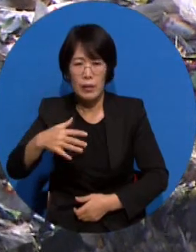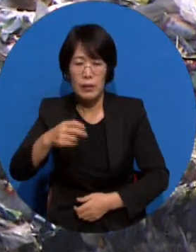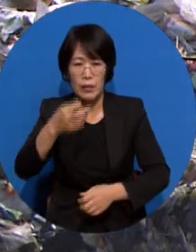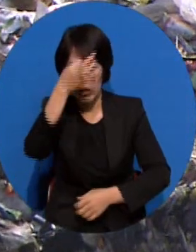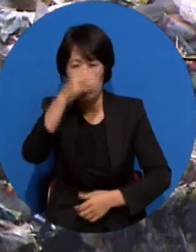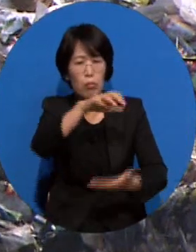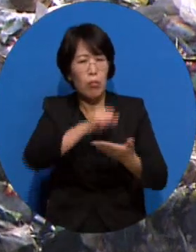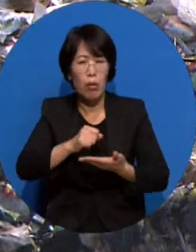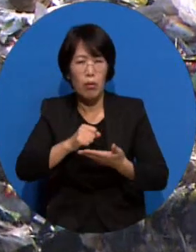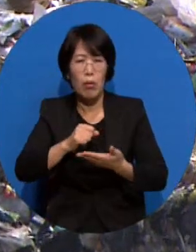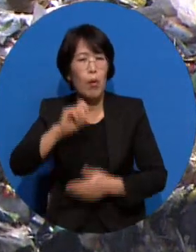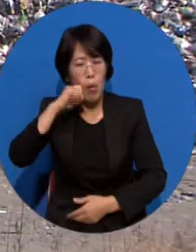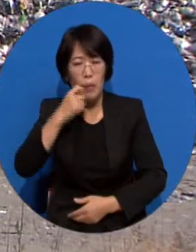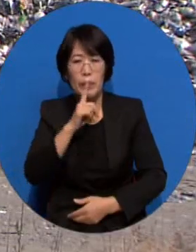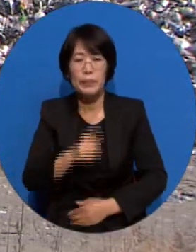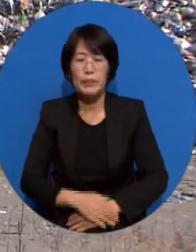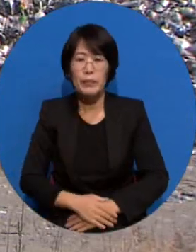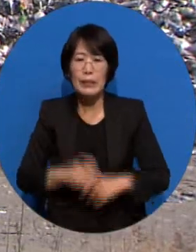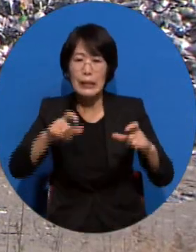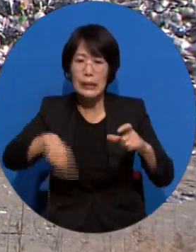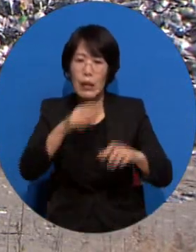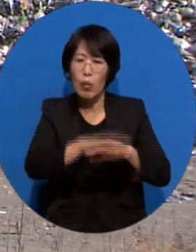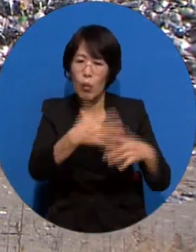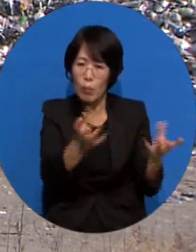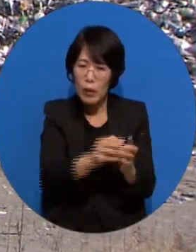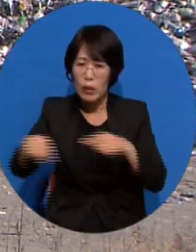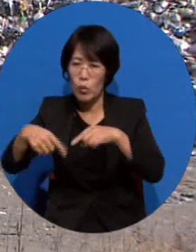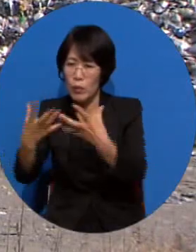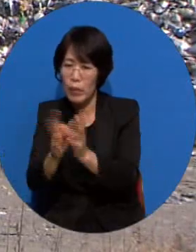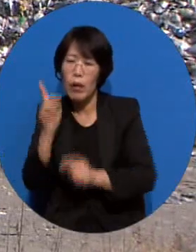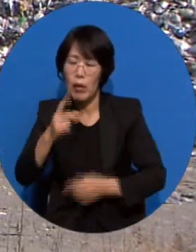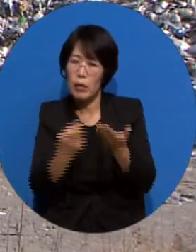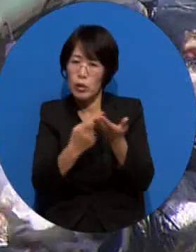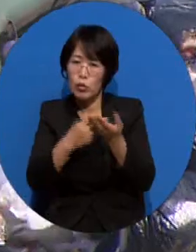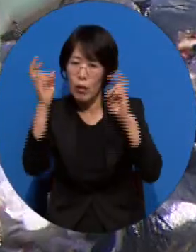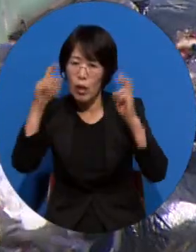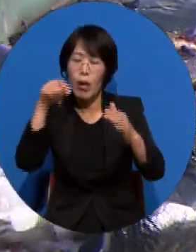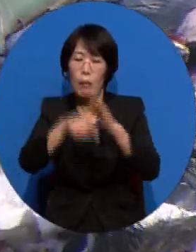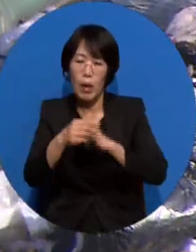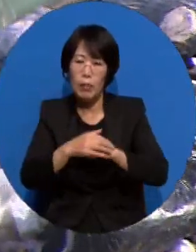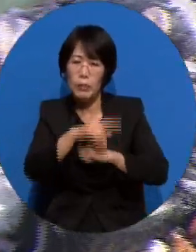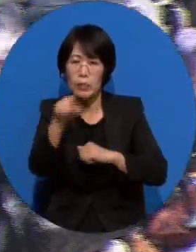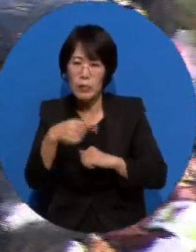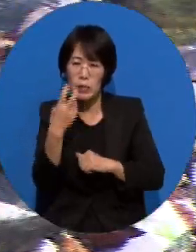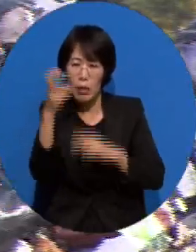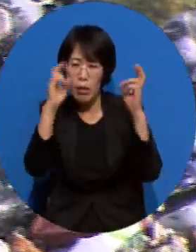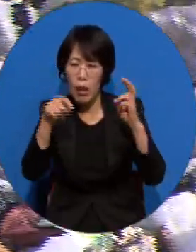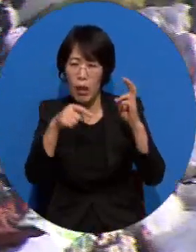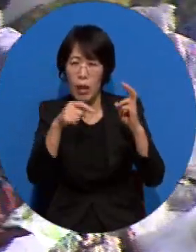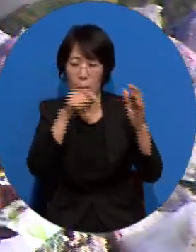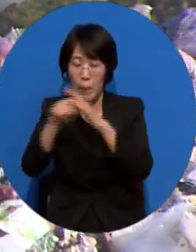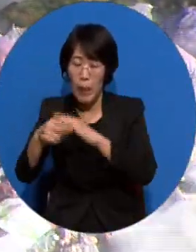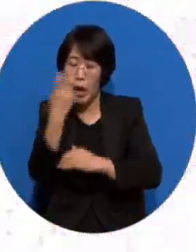어렵다며 회의적인 입장입니다. 지역 농민단체와 정치권은 내일 제주도에 있는 업체를 시작으로 관련 기업들에 대한 현장